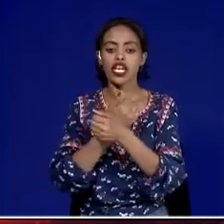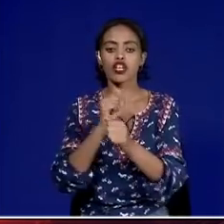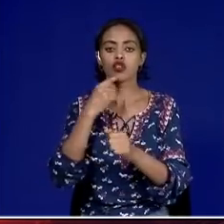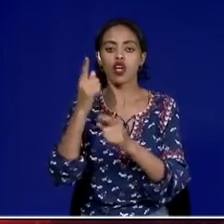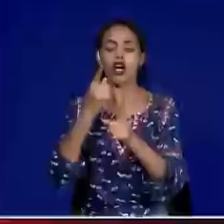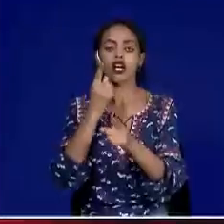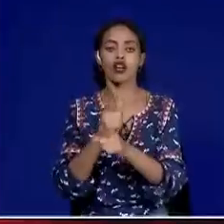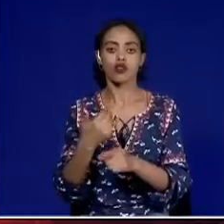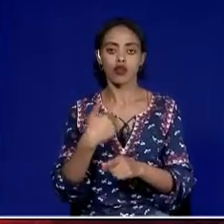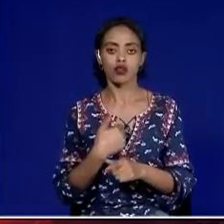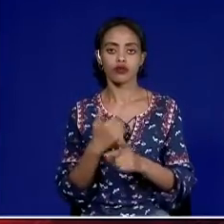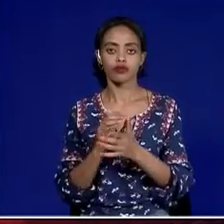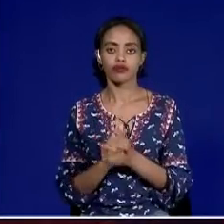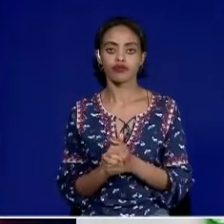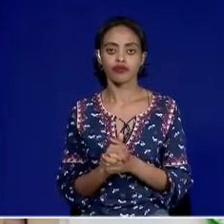ኣረጋጊፆም ኣለው።